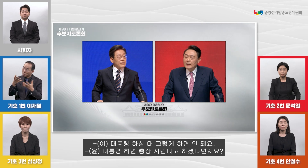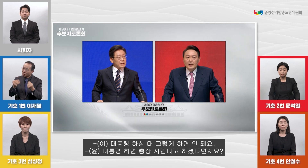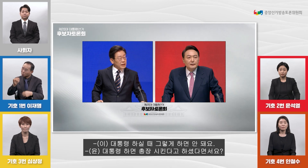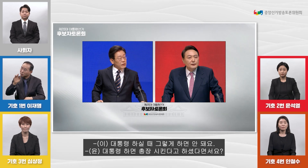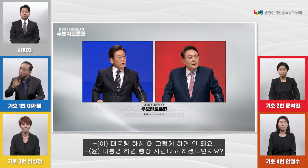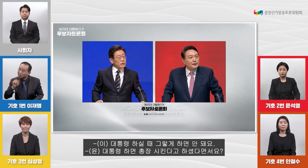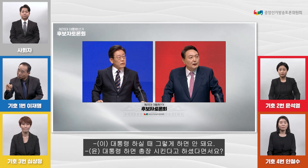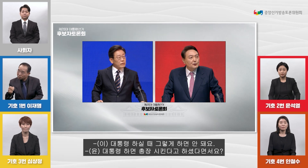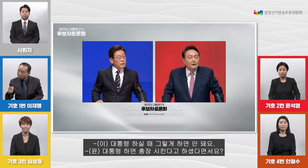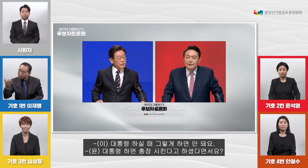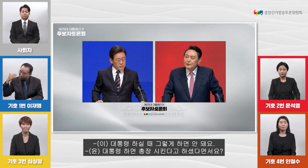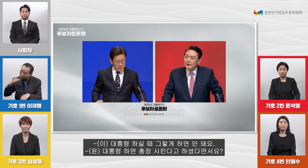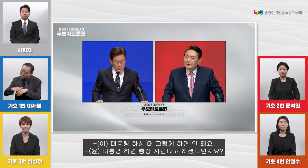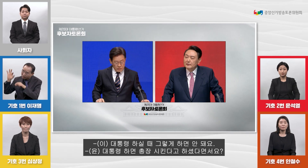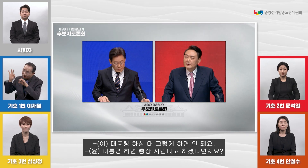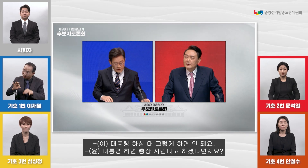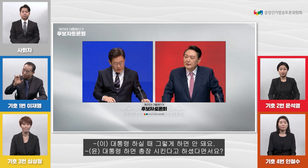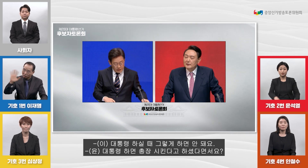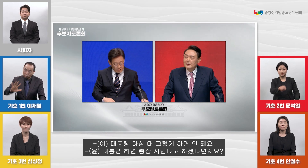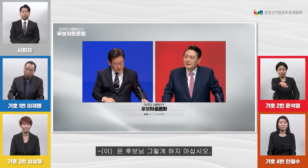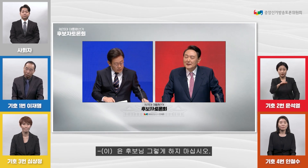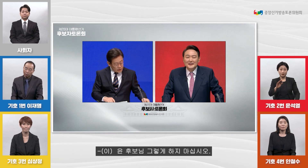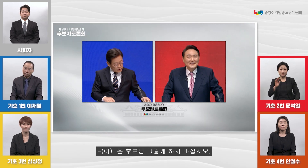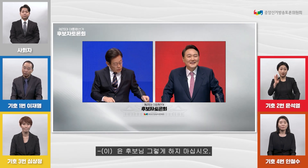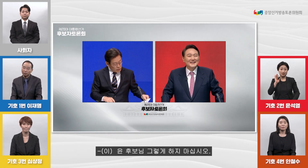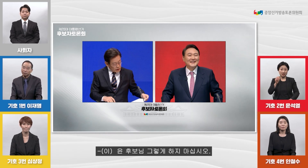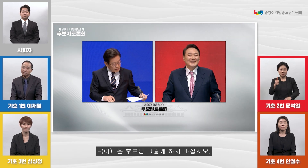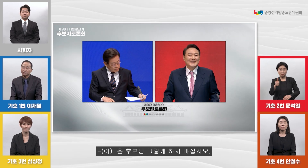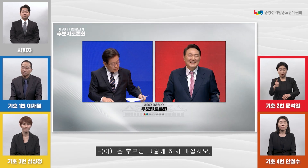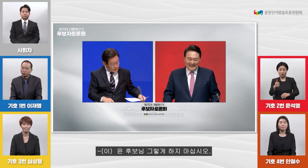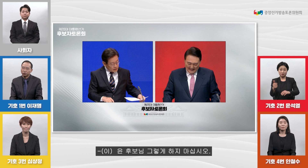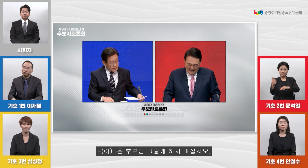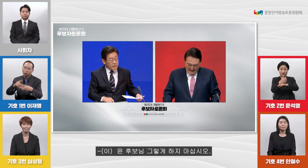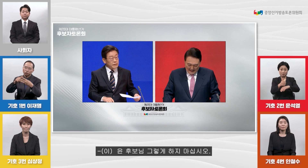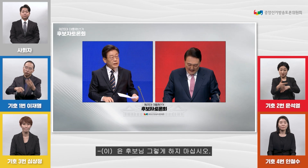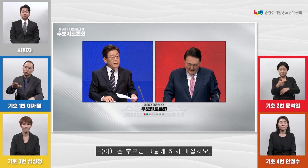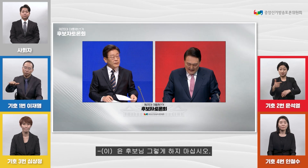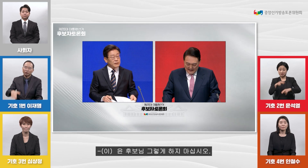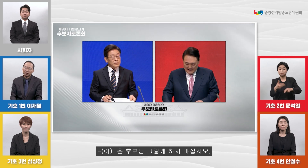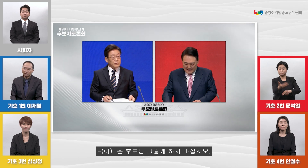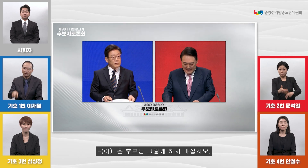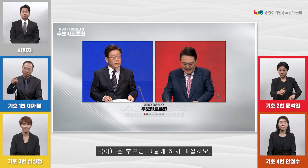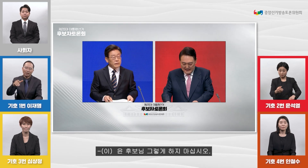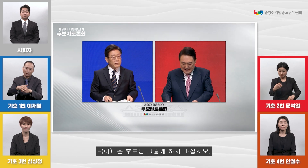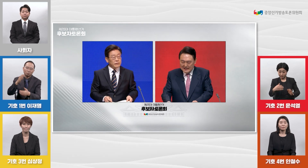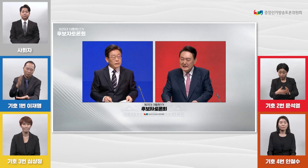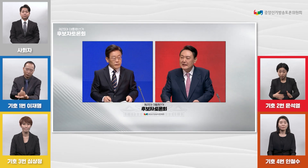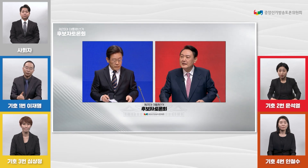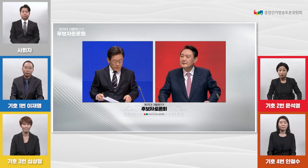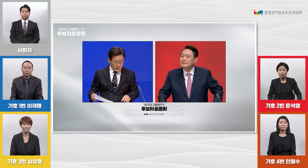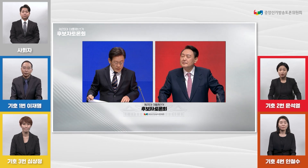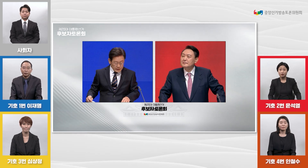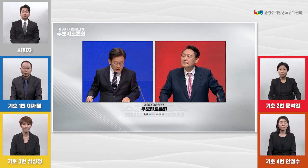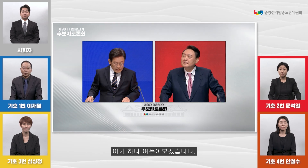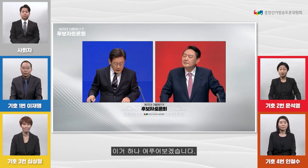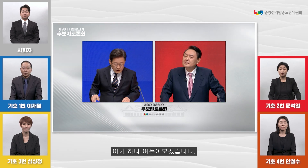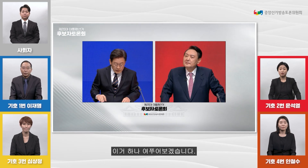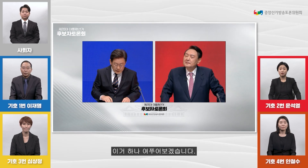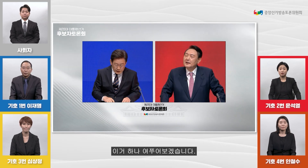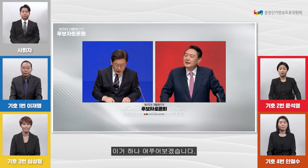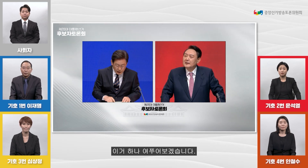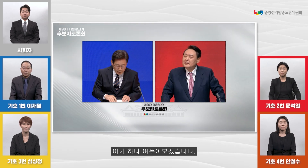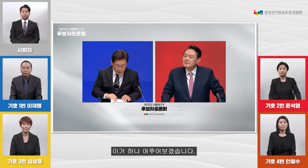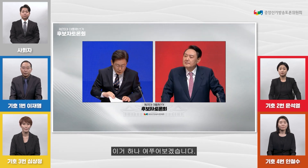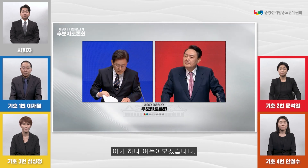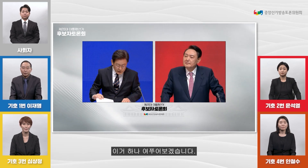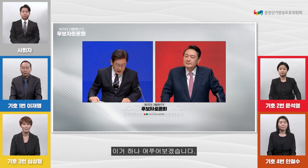그렇게 하면 안 돼요. 시킨다고 하셨다면서요? 응? 우리 윤 후보님 그렇게 하지 마십시오. 네.